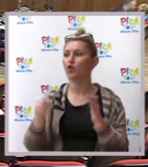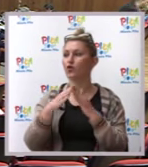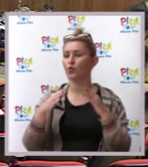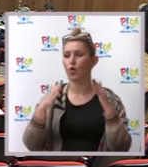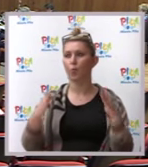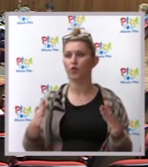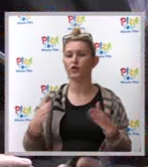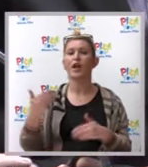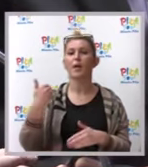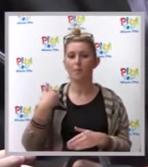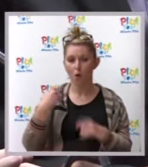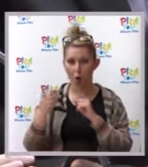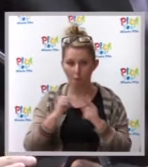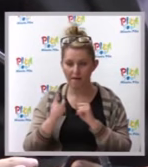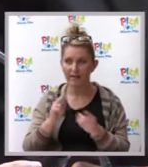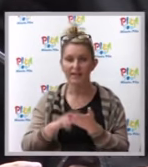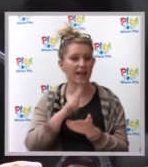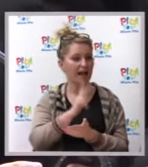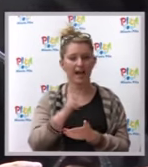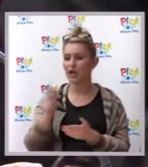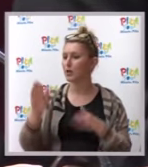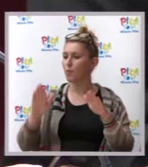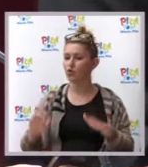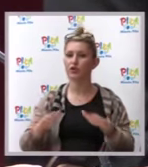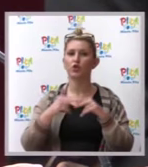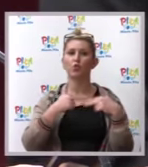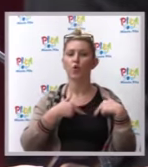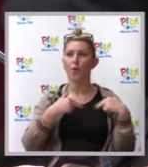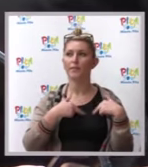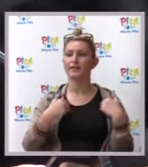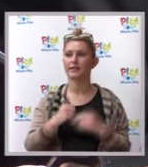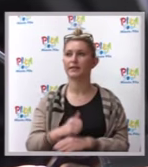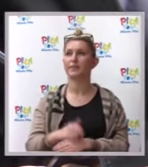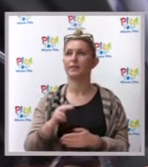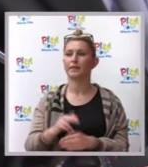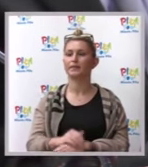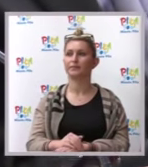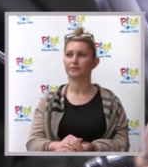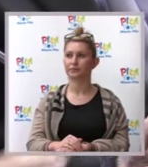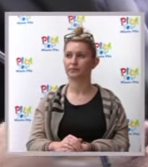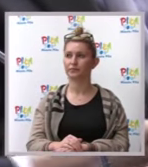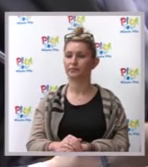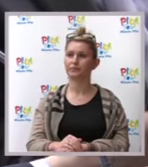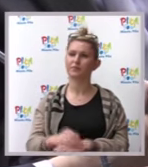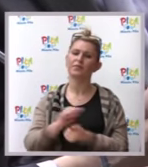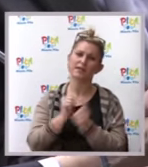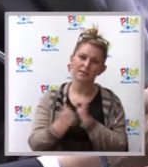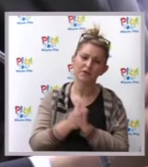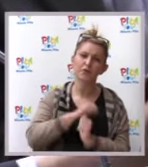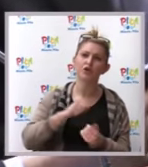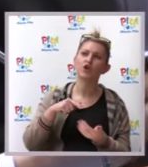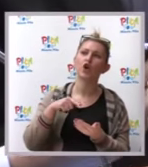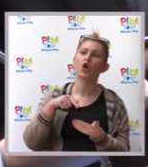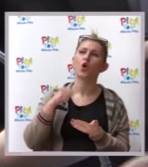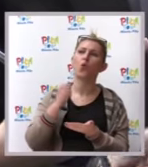również omawiany na wszystkich komisjach. Konieczność prowadzenia tej uchwały wynika ze zmian ustawowych,